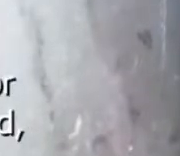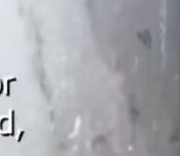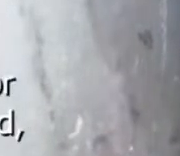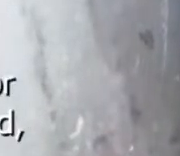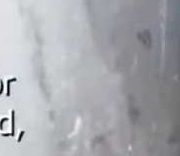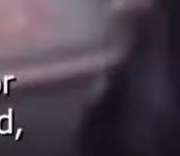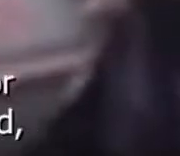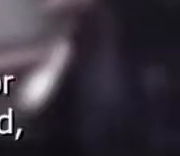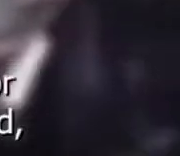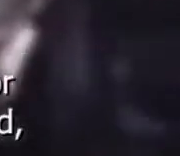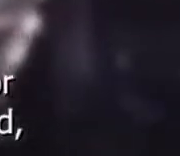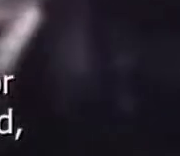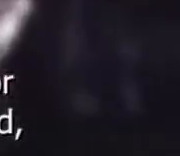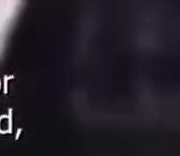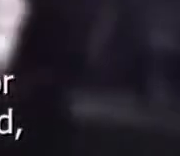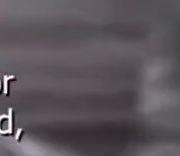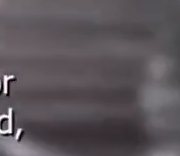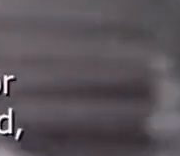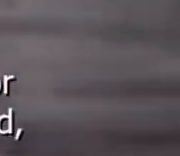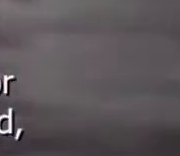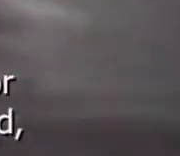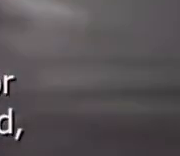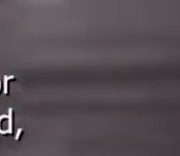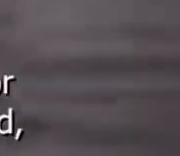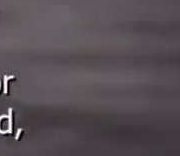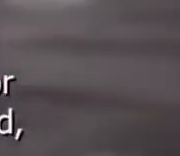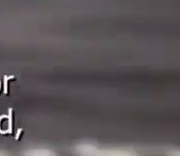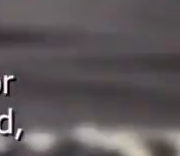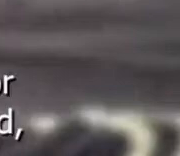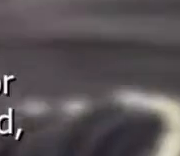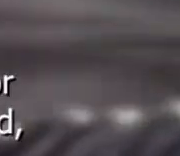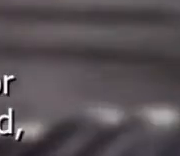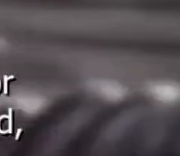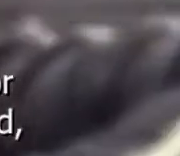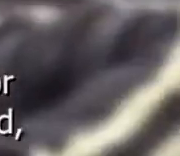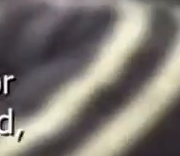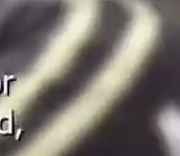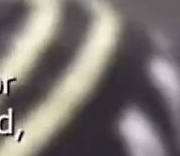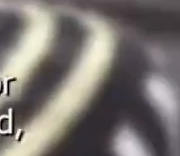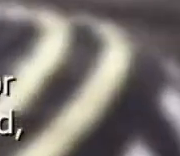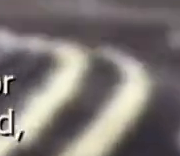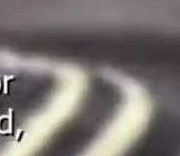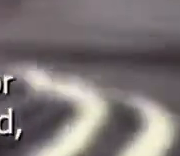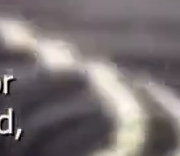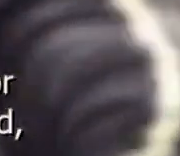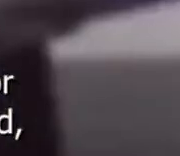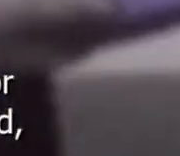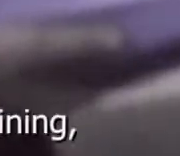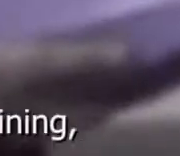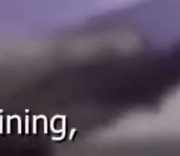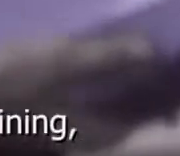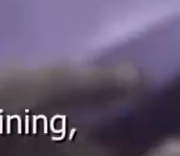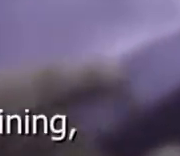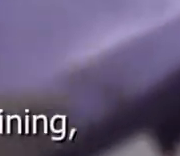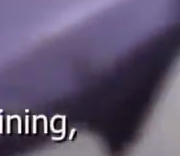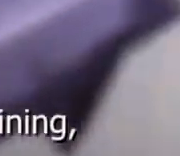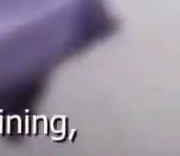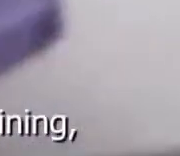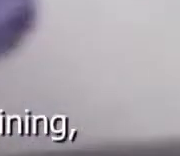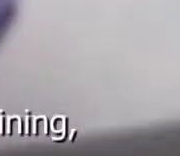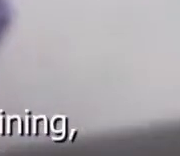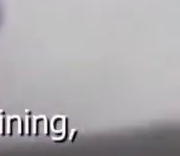menyediakan berbagai kebutuhan dasar dan pertolongan bagi korban bencana pada saat masa tanggap darurat bencana, sejak